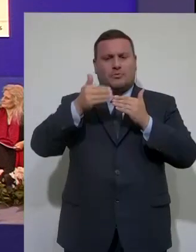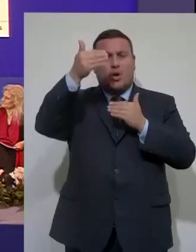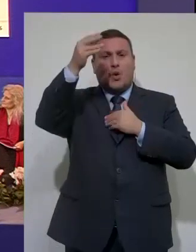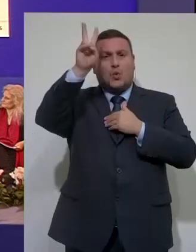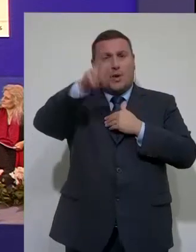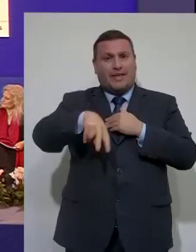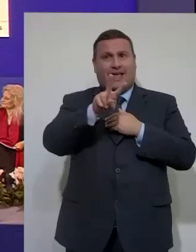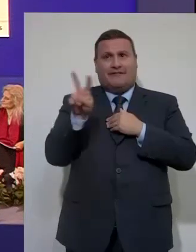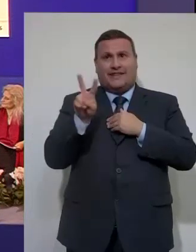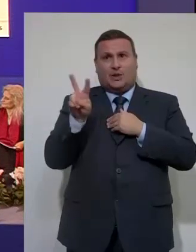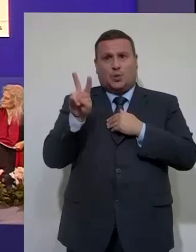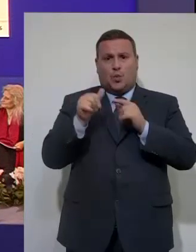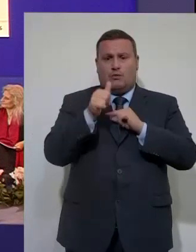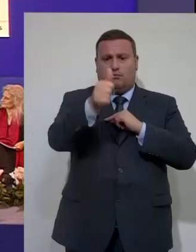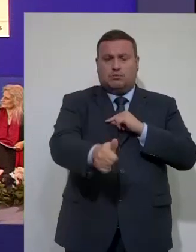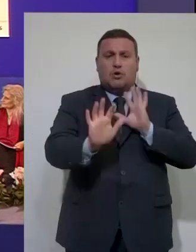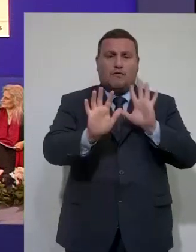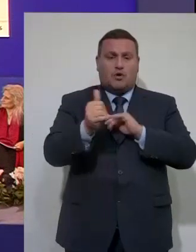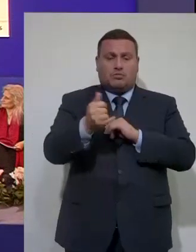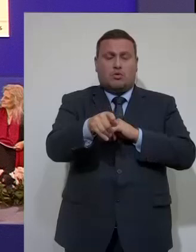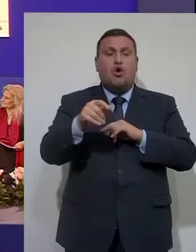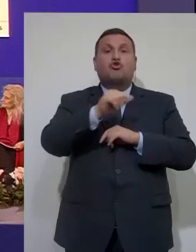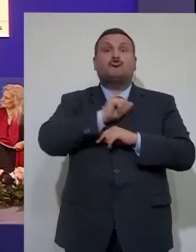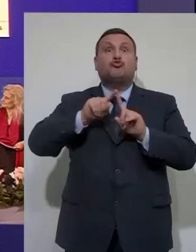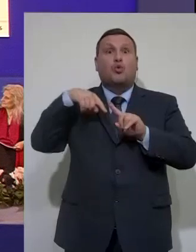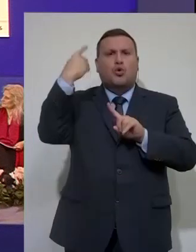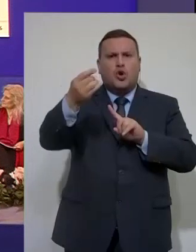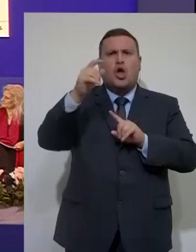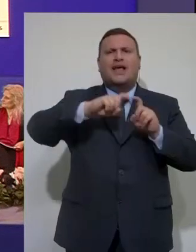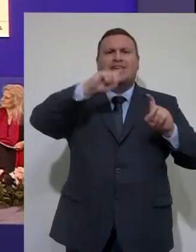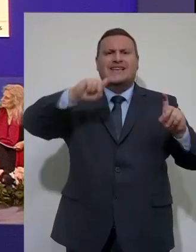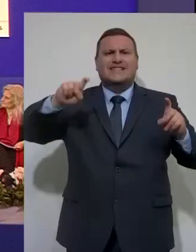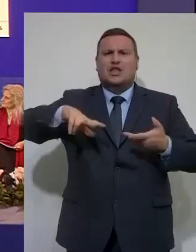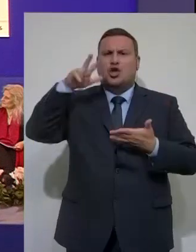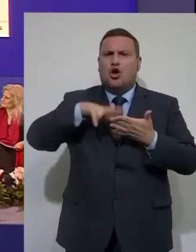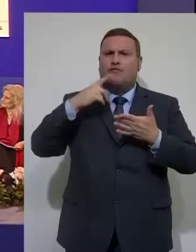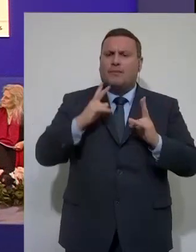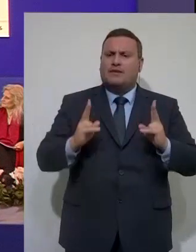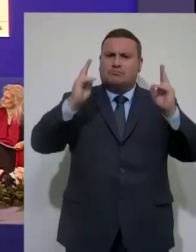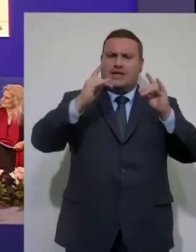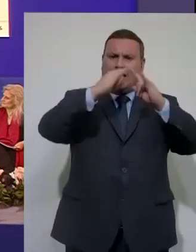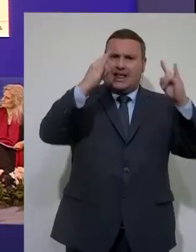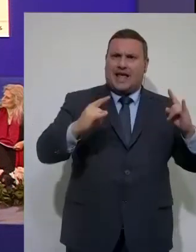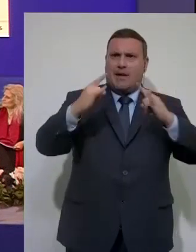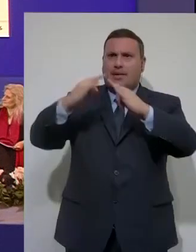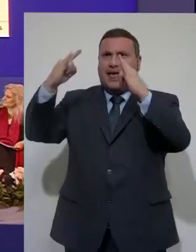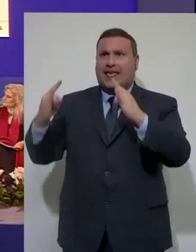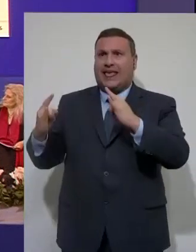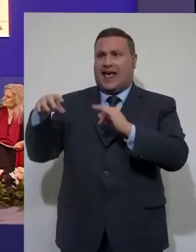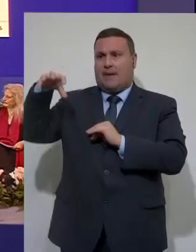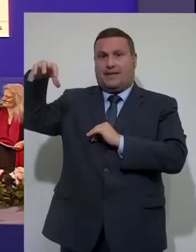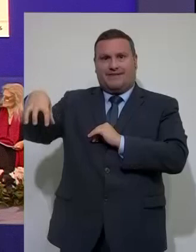l'Istat, probabilmente a giugno, certificherà che il segmento camping e camping village ha risultati superiori